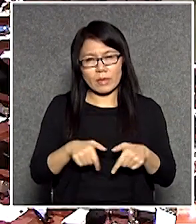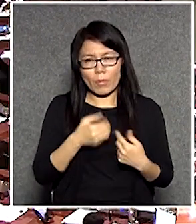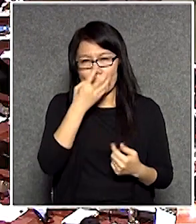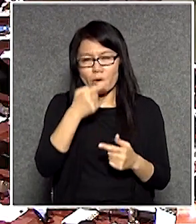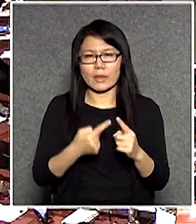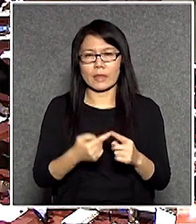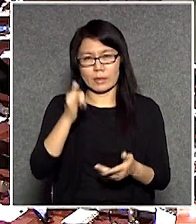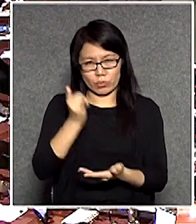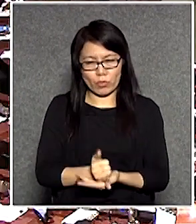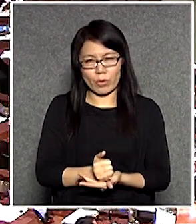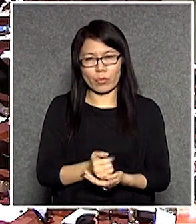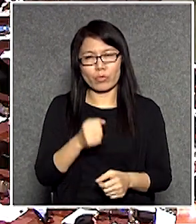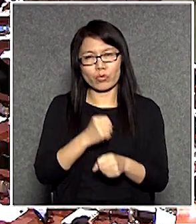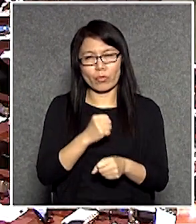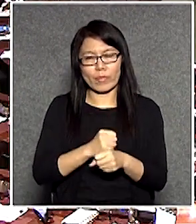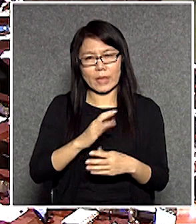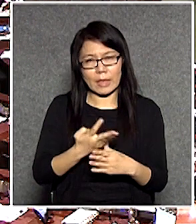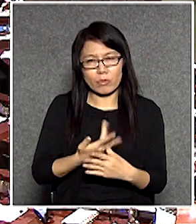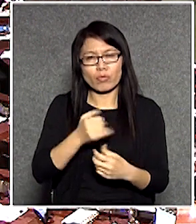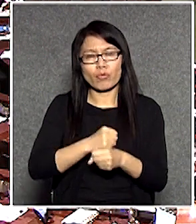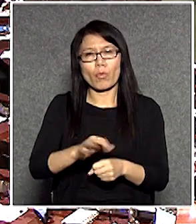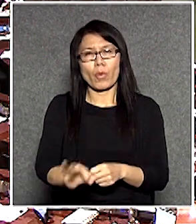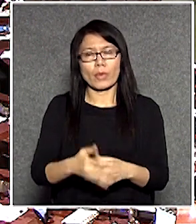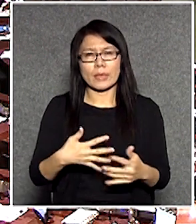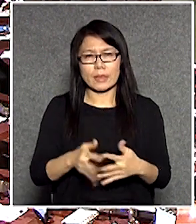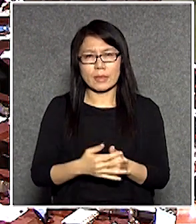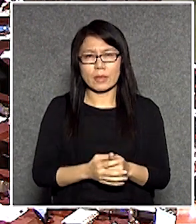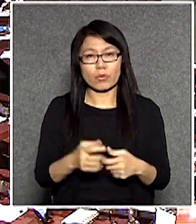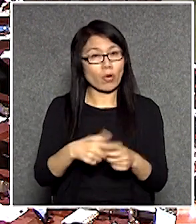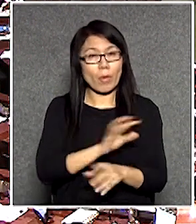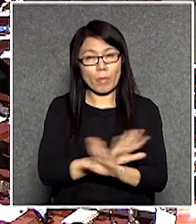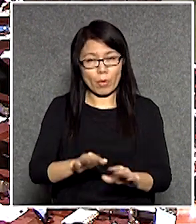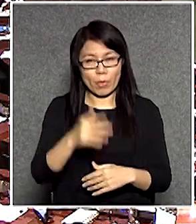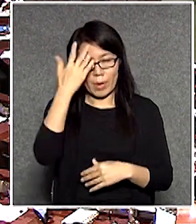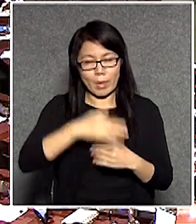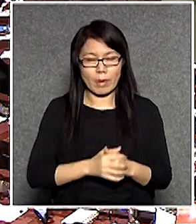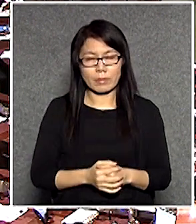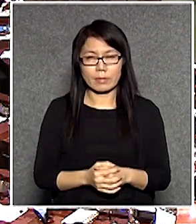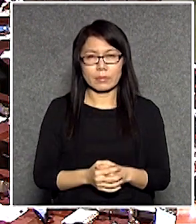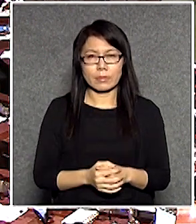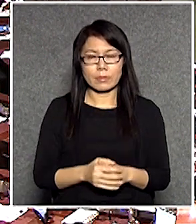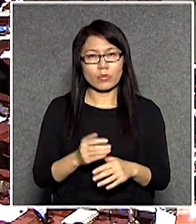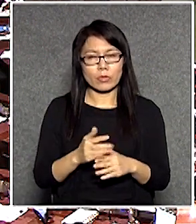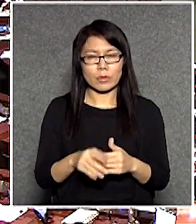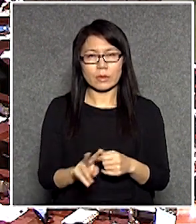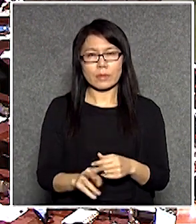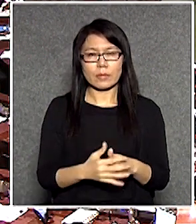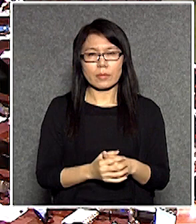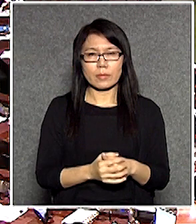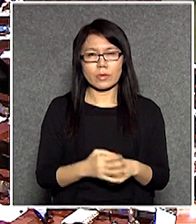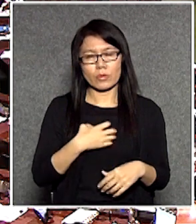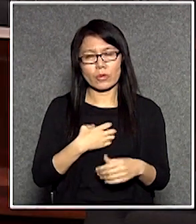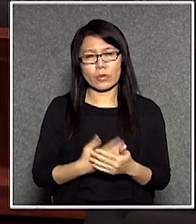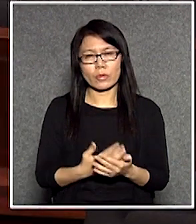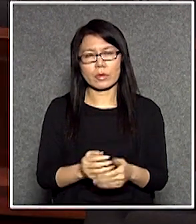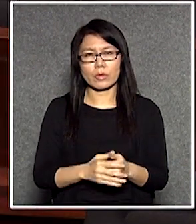在這裡做你幾個月都沒有做的事，啊，如果不是就不要出糧，啊，所以呢我都是，我覺得很可惜呢，